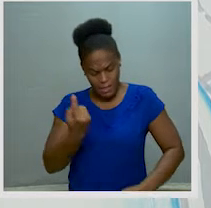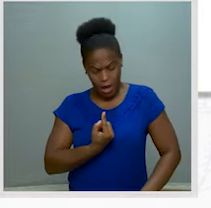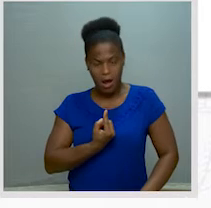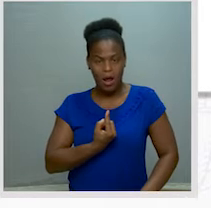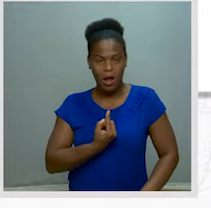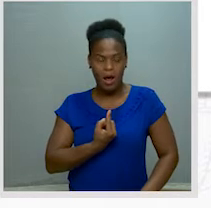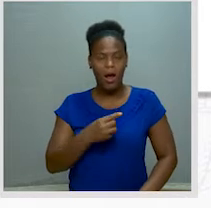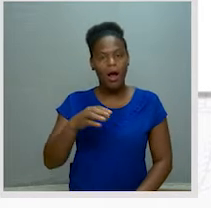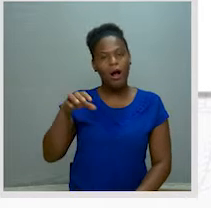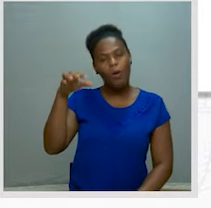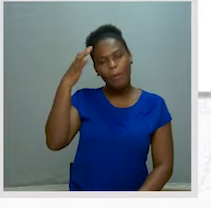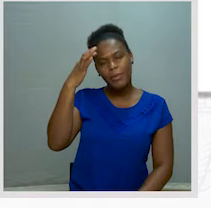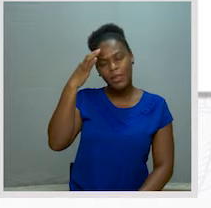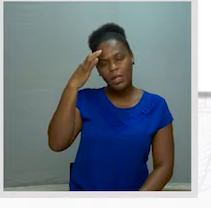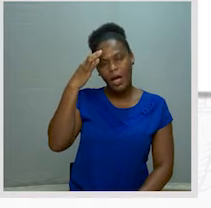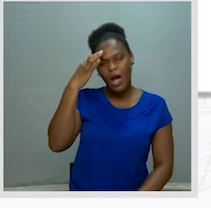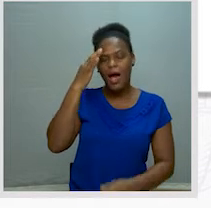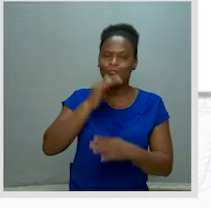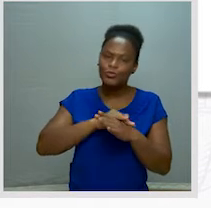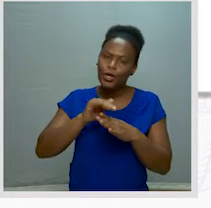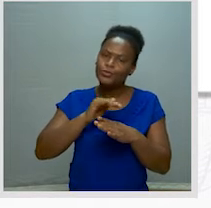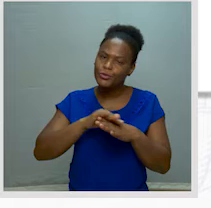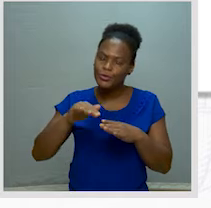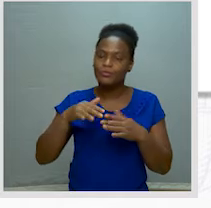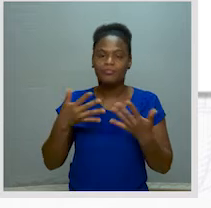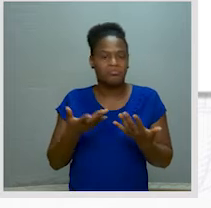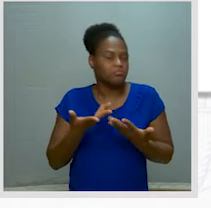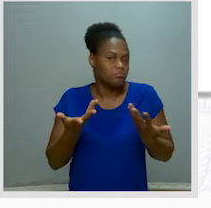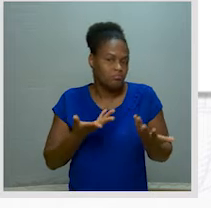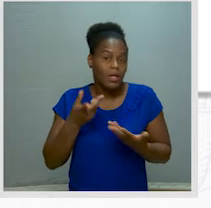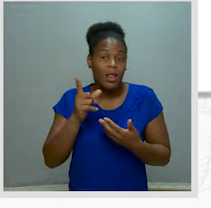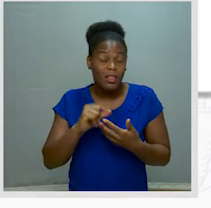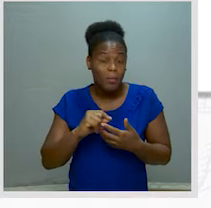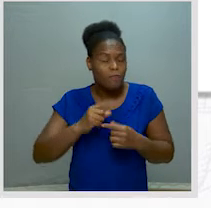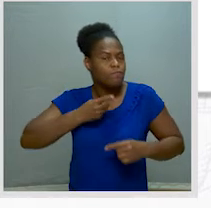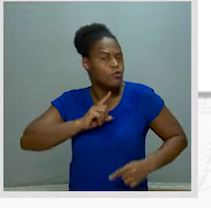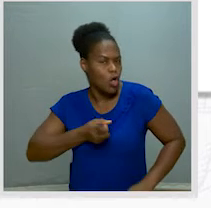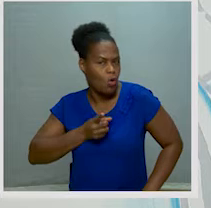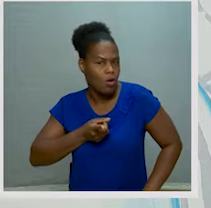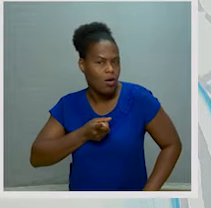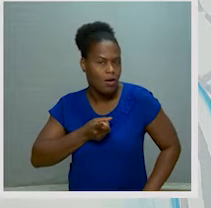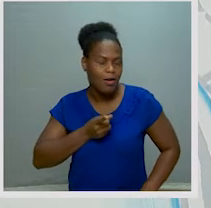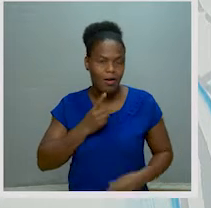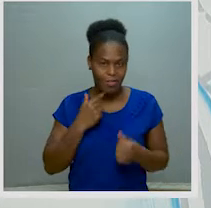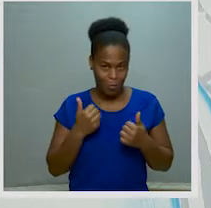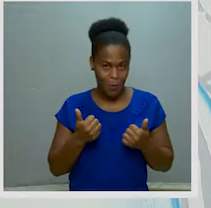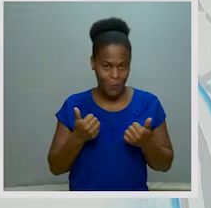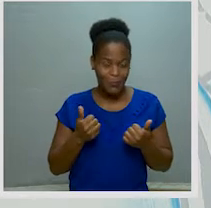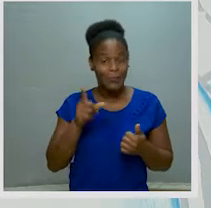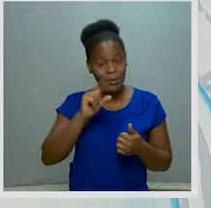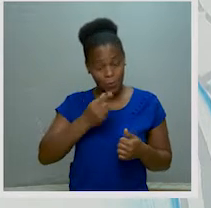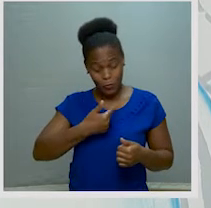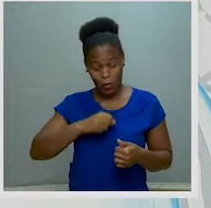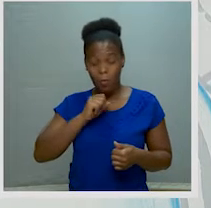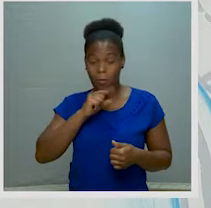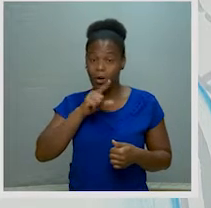être compétent, gentil, vous voyez? Et strict. C'est bon? Vous pouvez